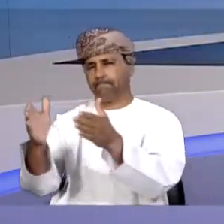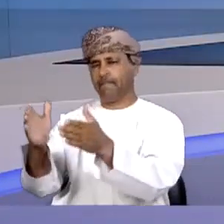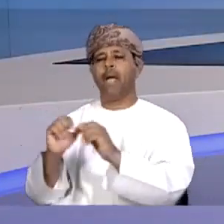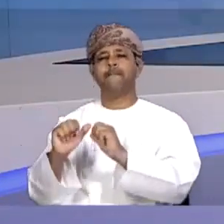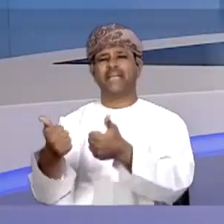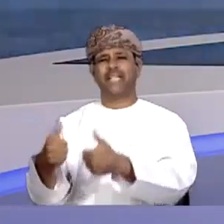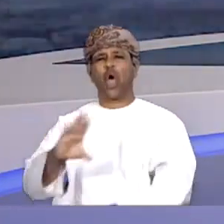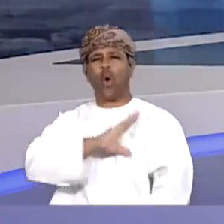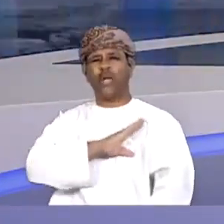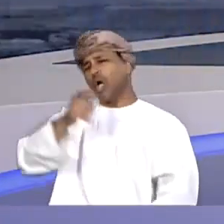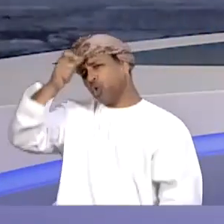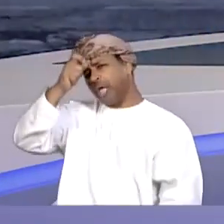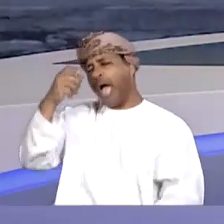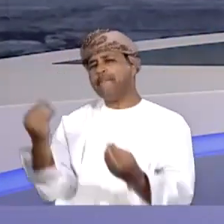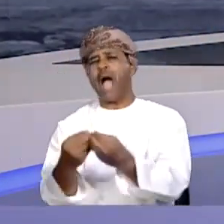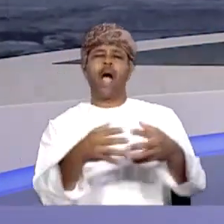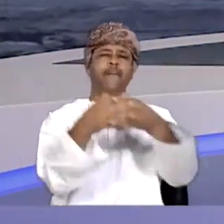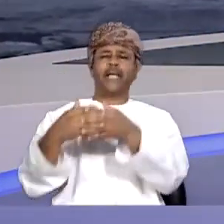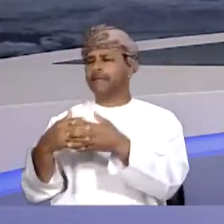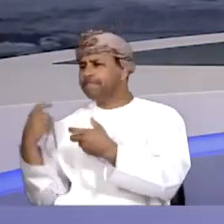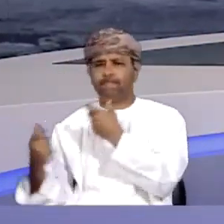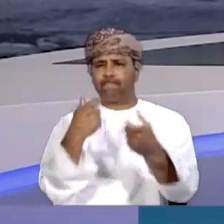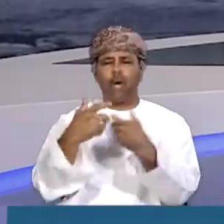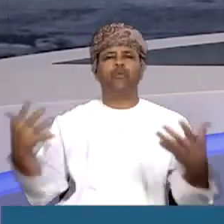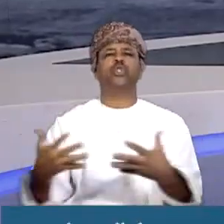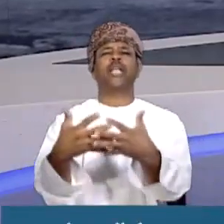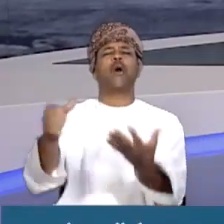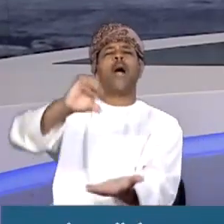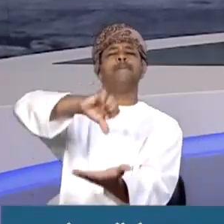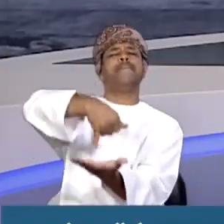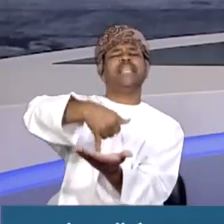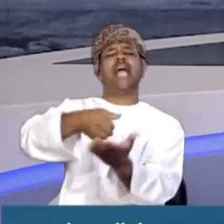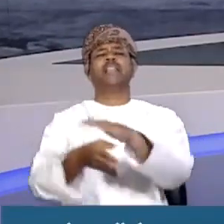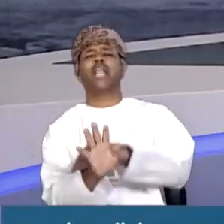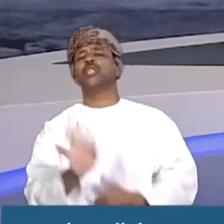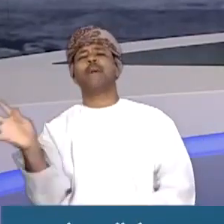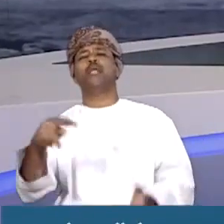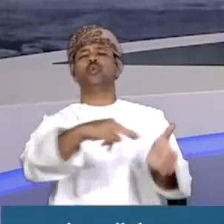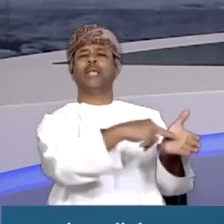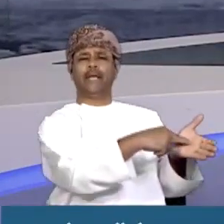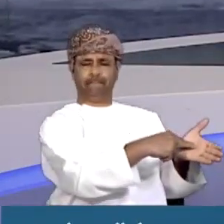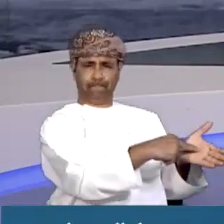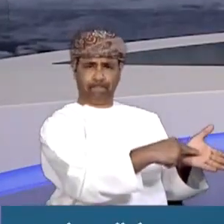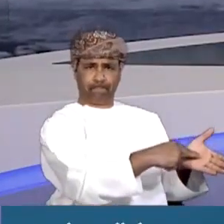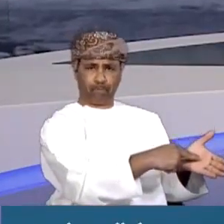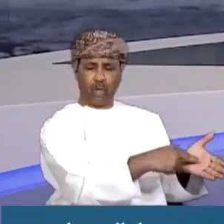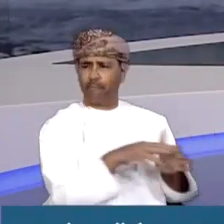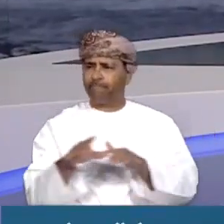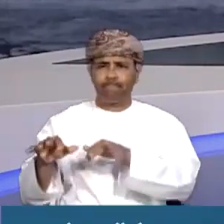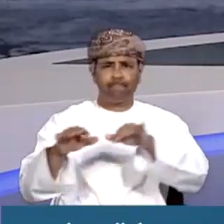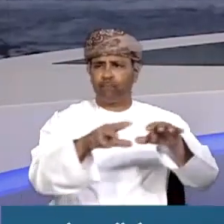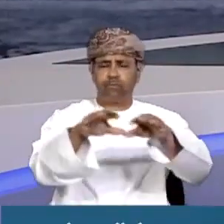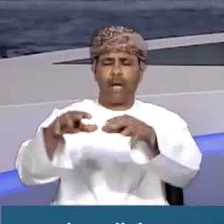بدأت القوات التركية والأمريكية دوريات مشتركة في مدينة منبج بشمال سوريا. تسير